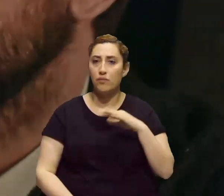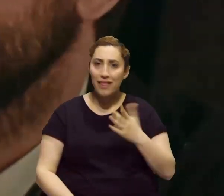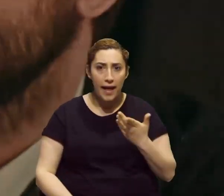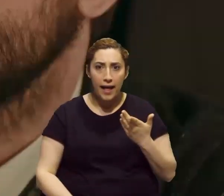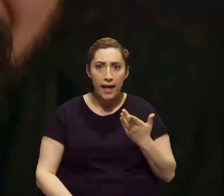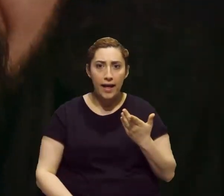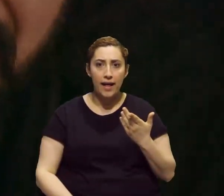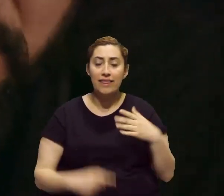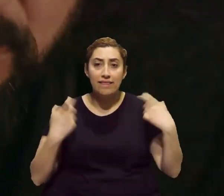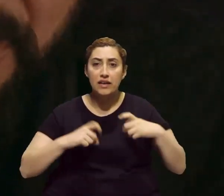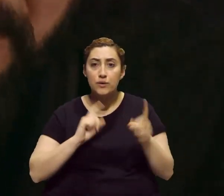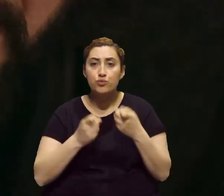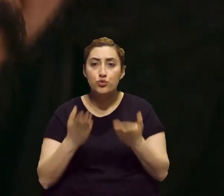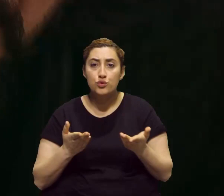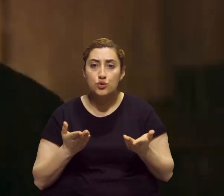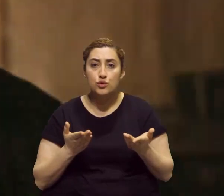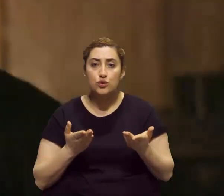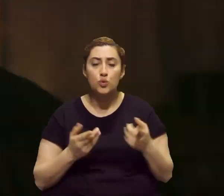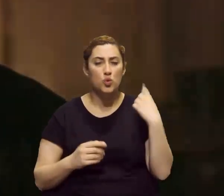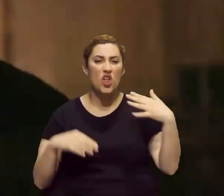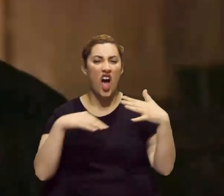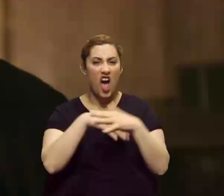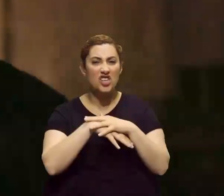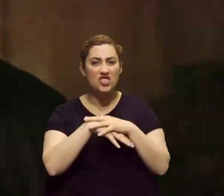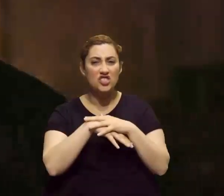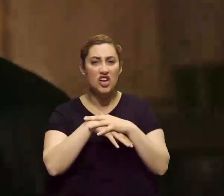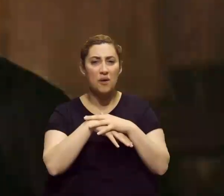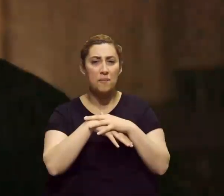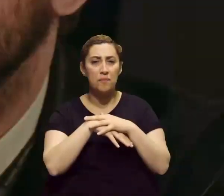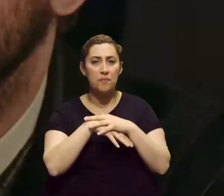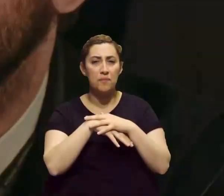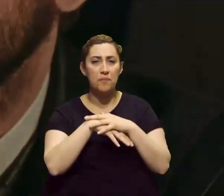Ne? Nerede buldunuz Hamdi Ağa? Dün akşam vakti